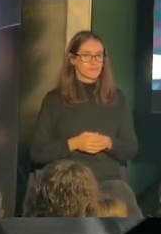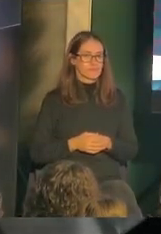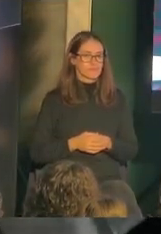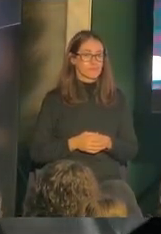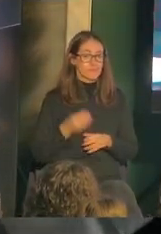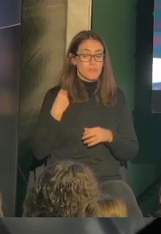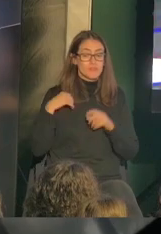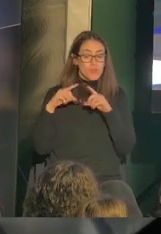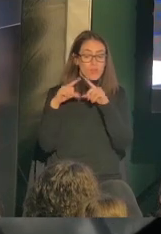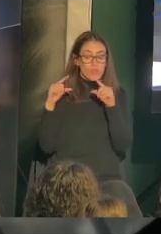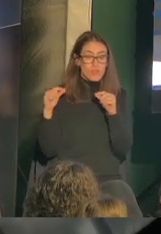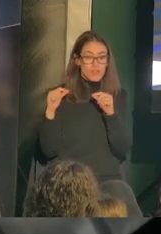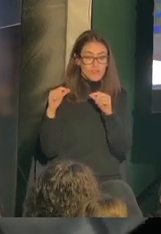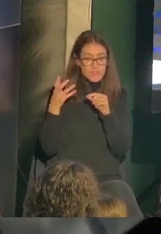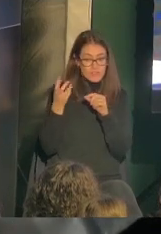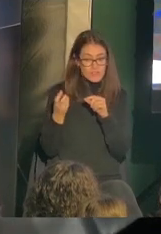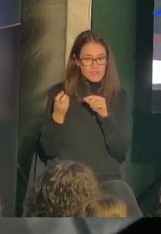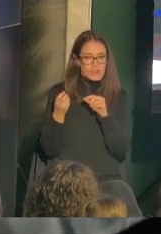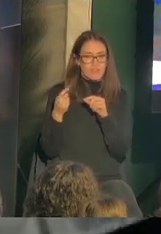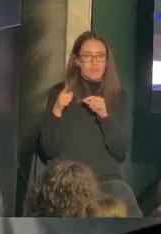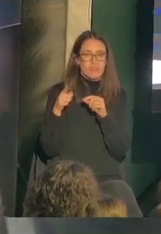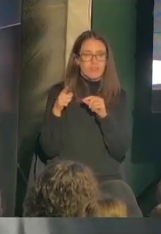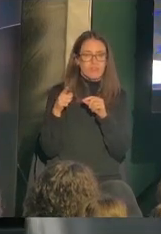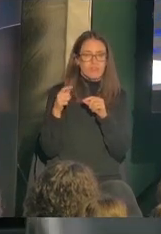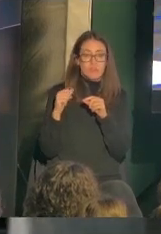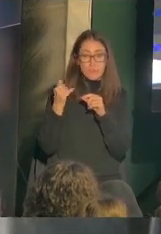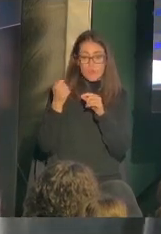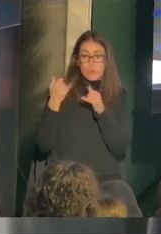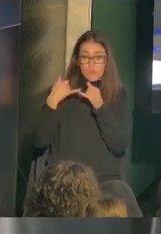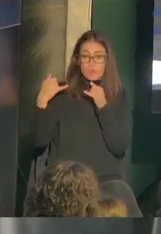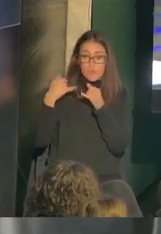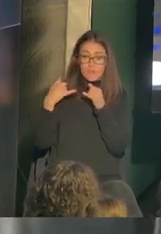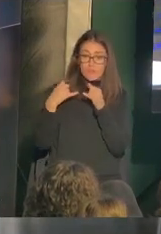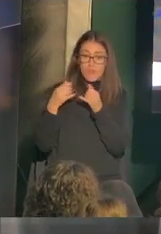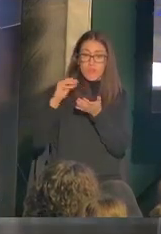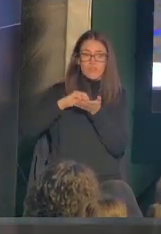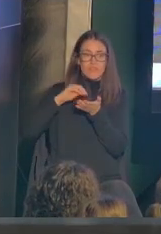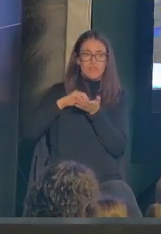El dàtil, el tenir una mica de fibra, a vegades